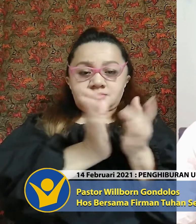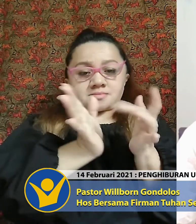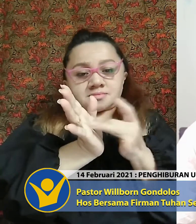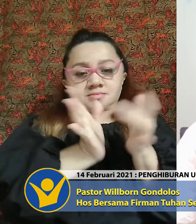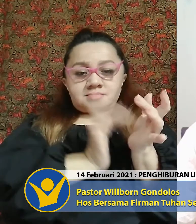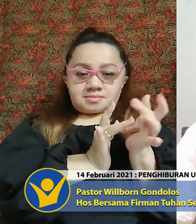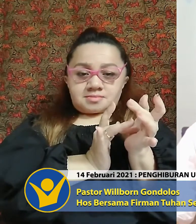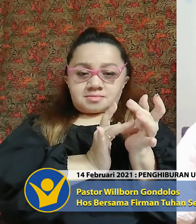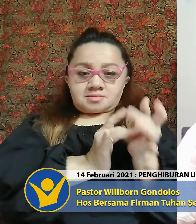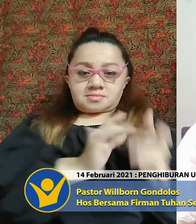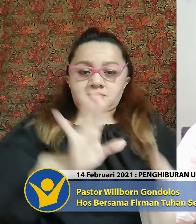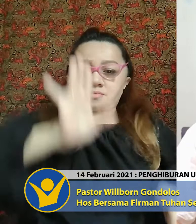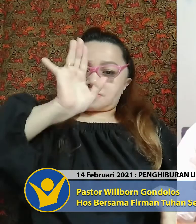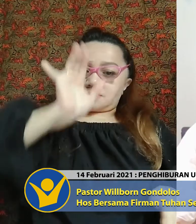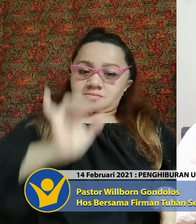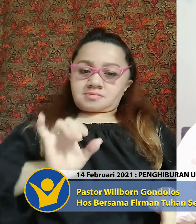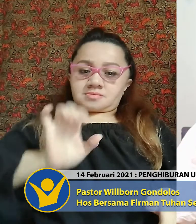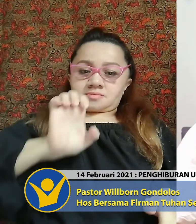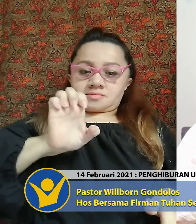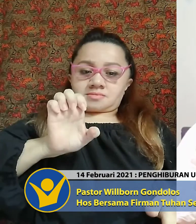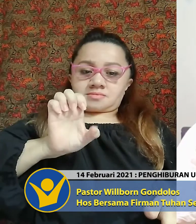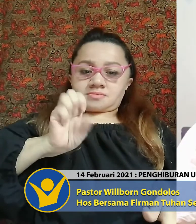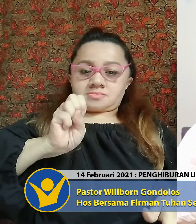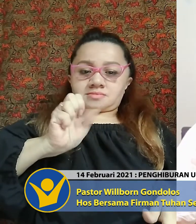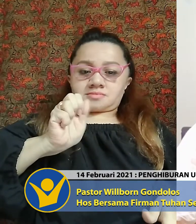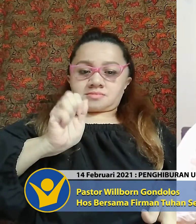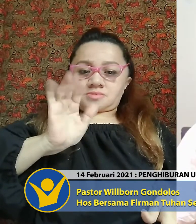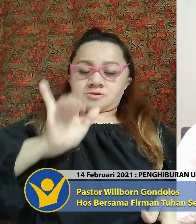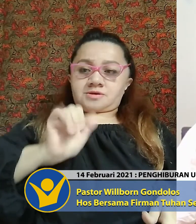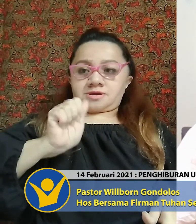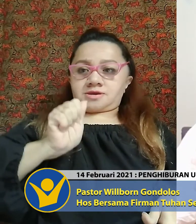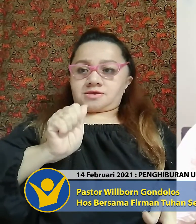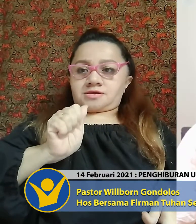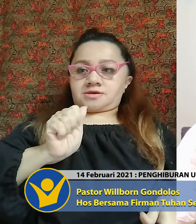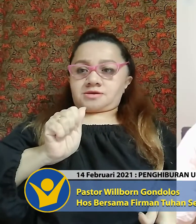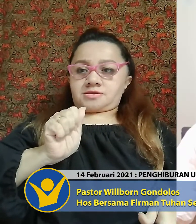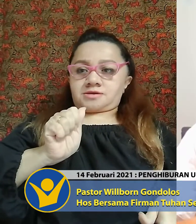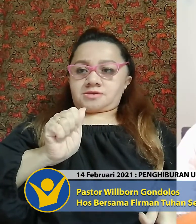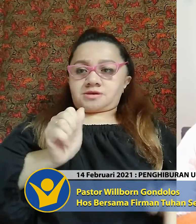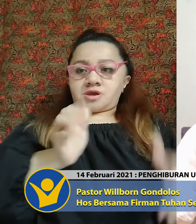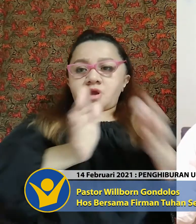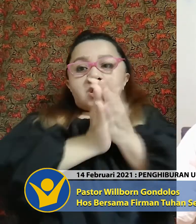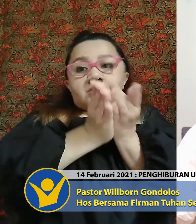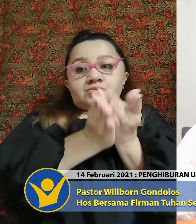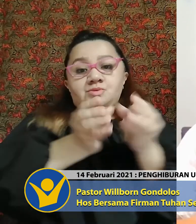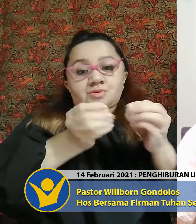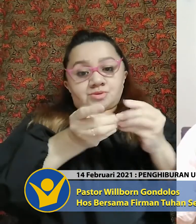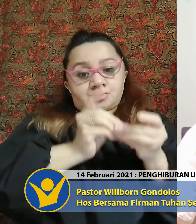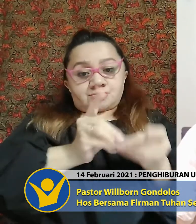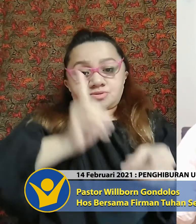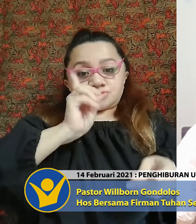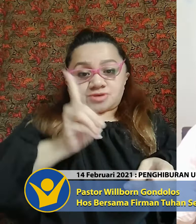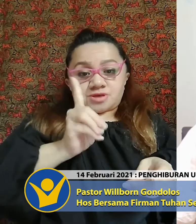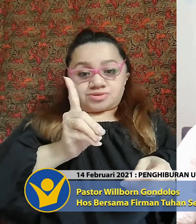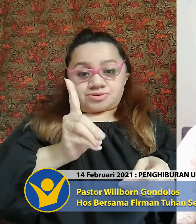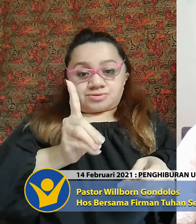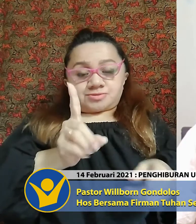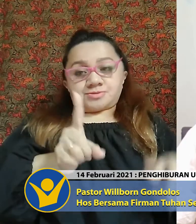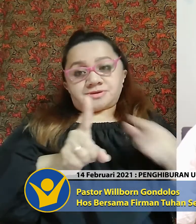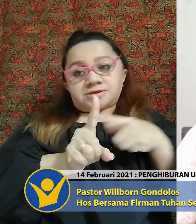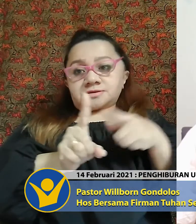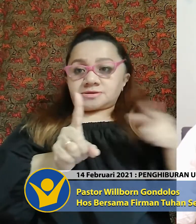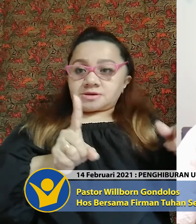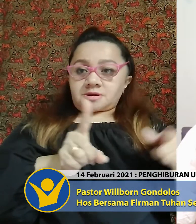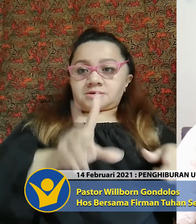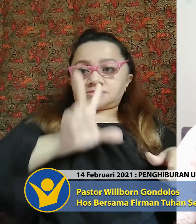Buku Yesaya pasal 1 sampai 39 menekankan peristiwa-peristiwa